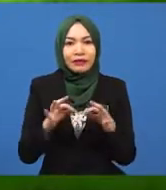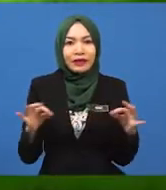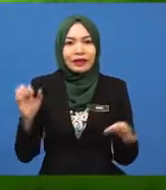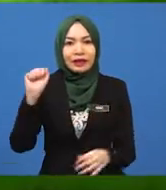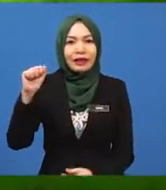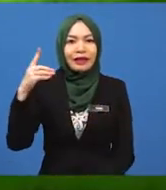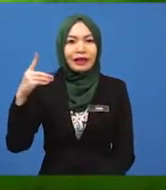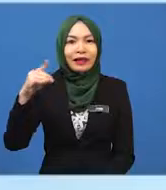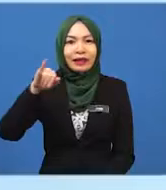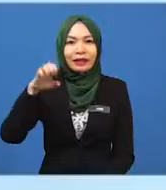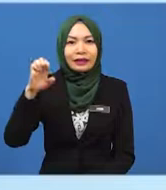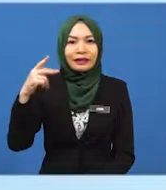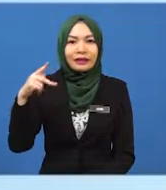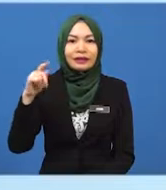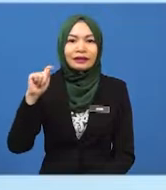adjektif.